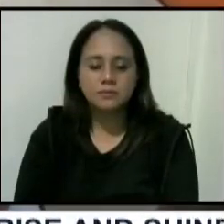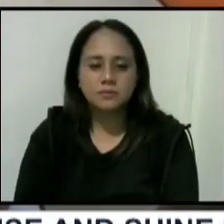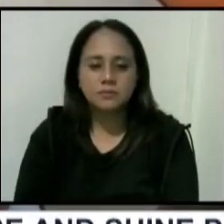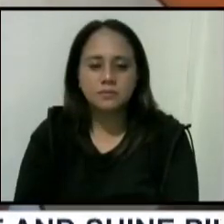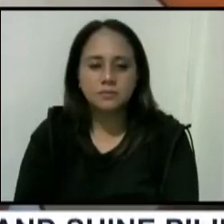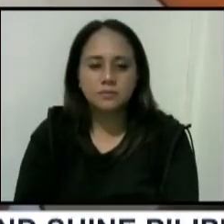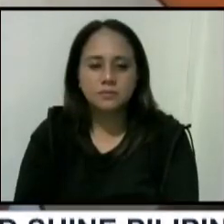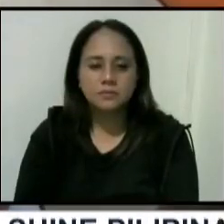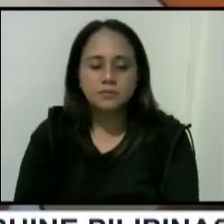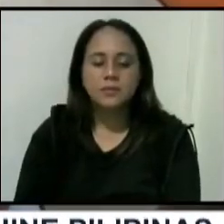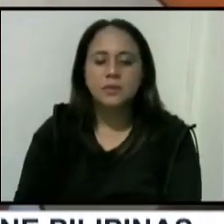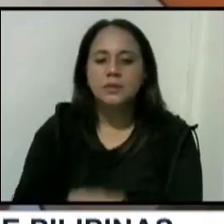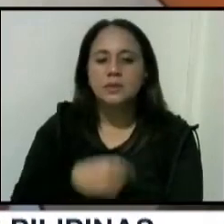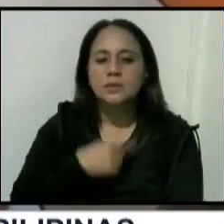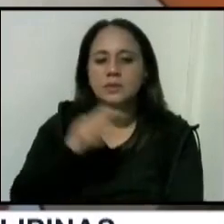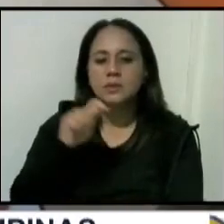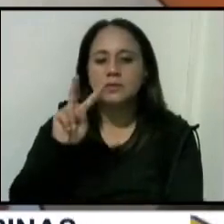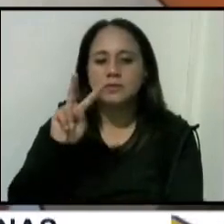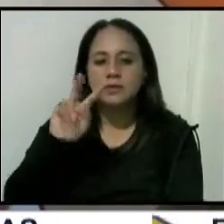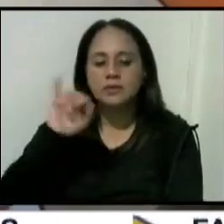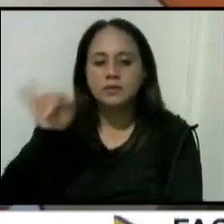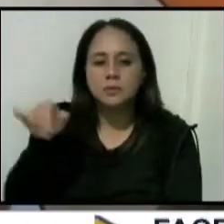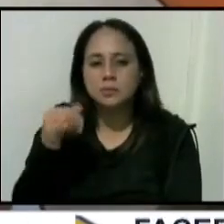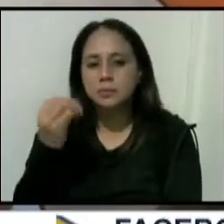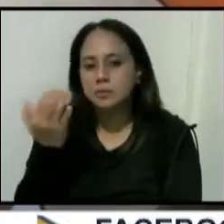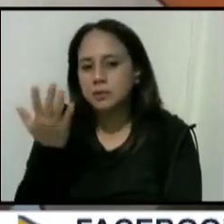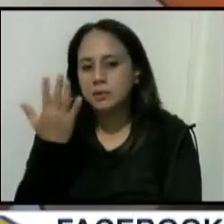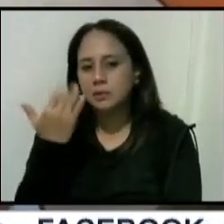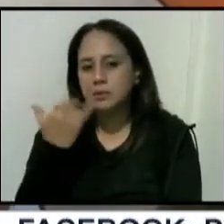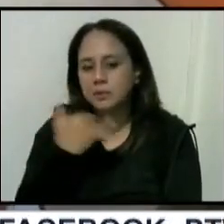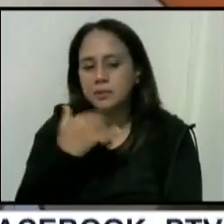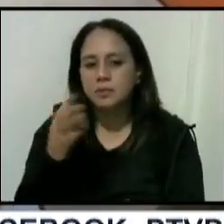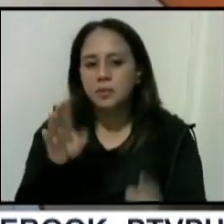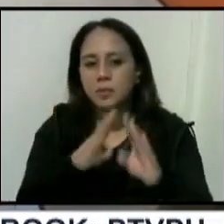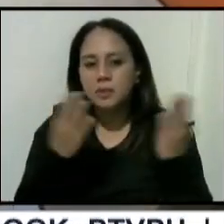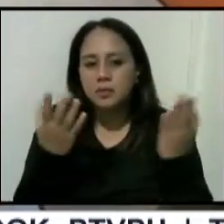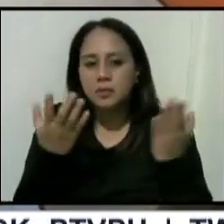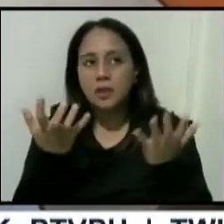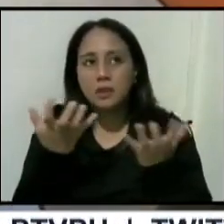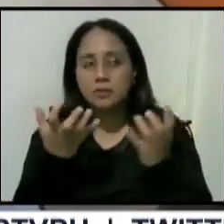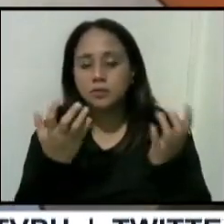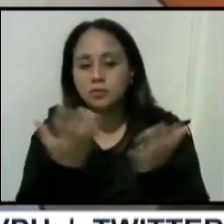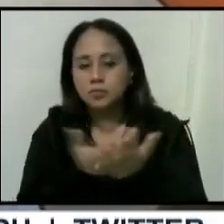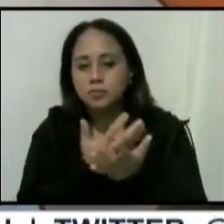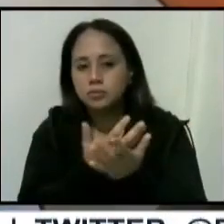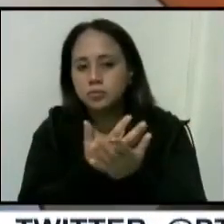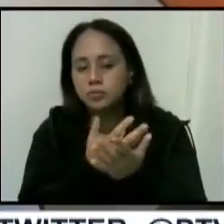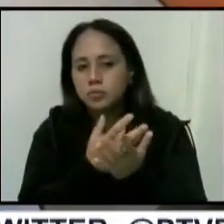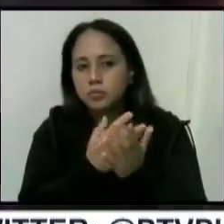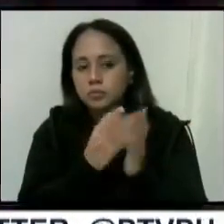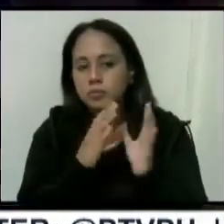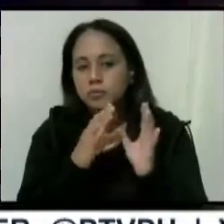mga Dabarkads kung naghanap sila ng bagong tahanan. Si Mela Lesmora sa detalye, Rise and Shine, Mela.